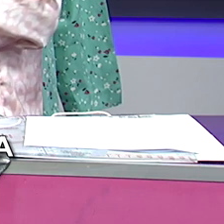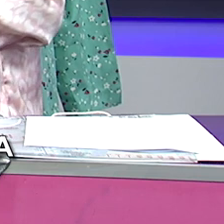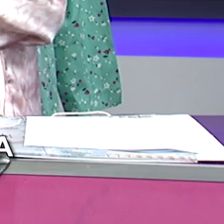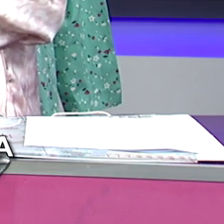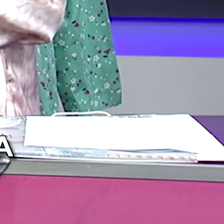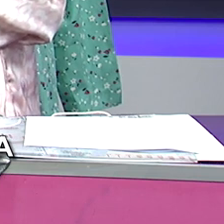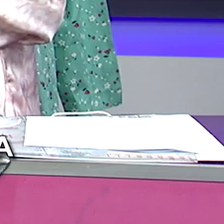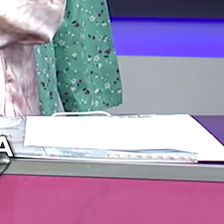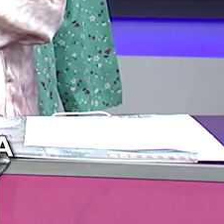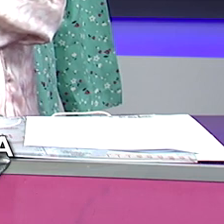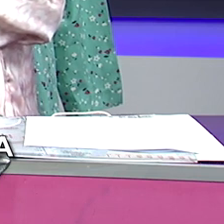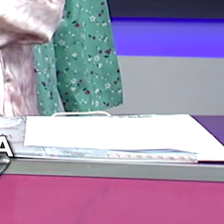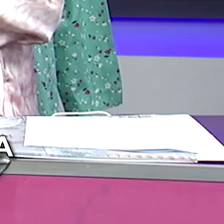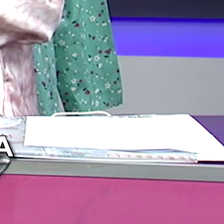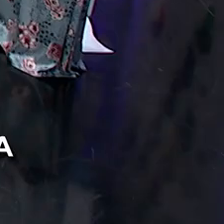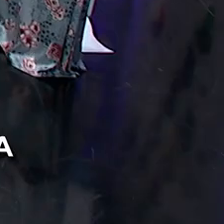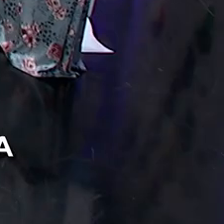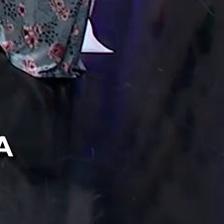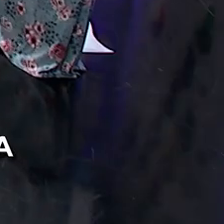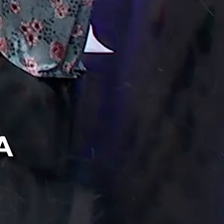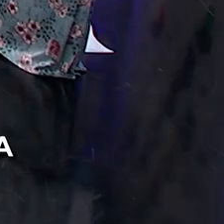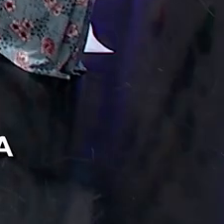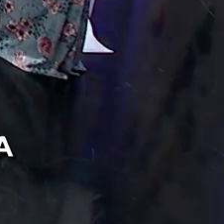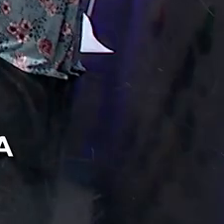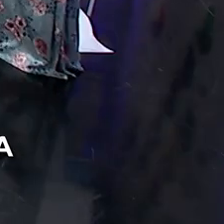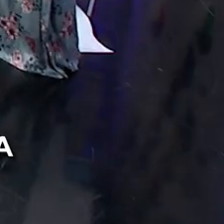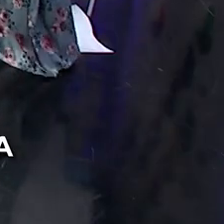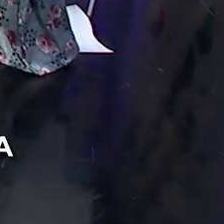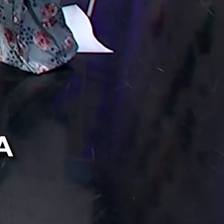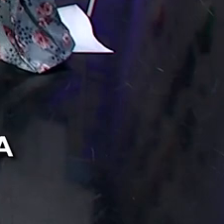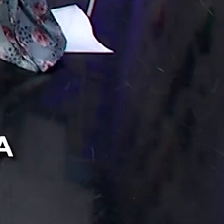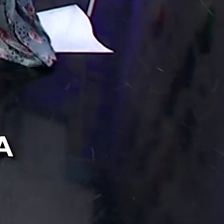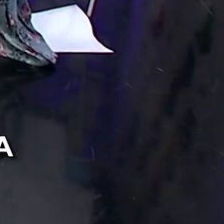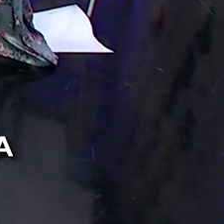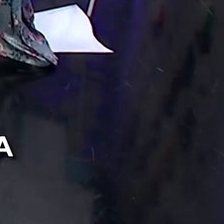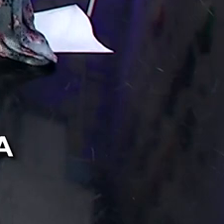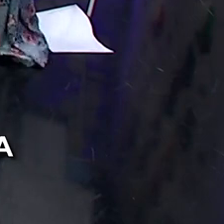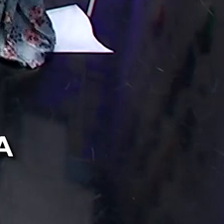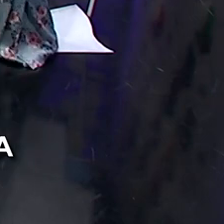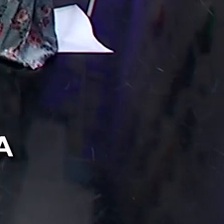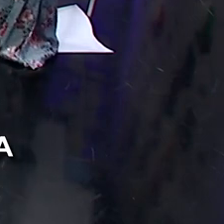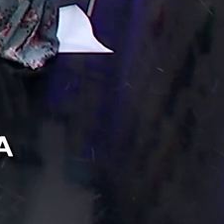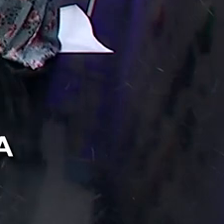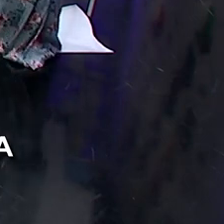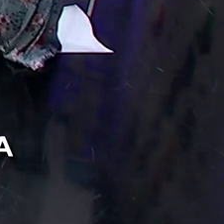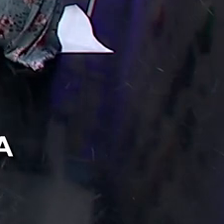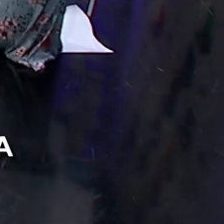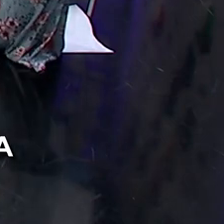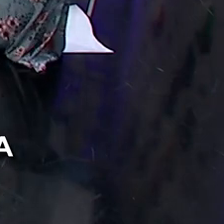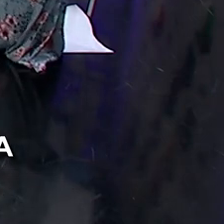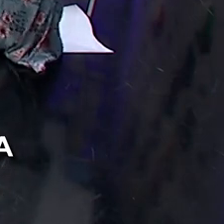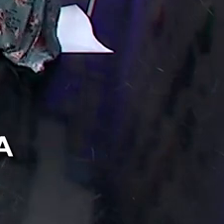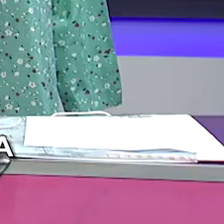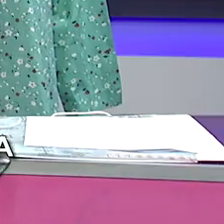Huruf E. Ya, lihat magic ruler di manakah E-nya berada? E-nya di bahagian pinggang. Saya hafal ni, cikgu.